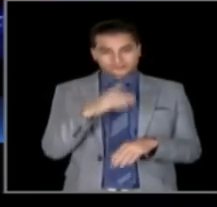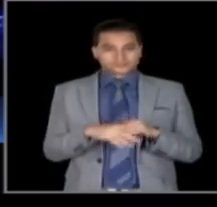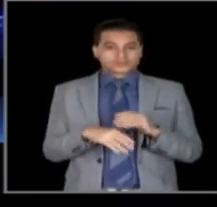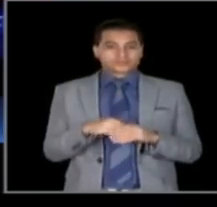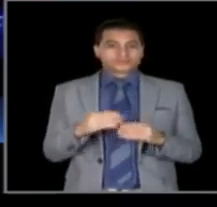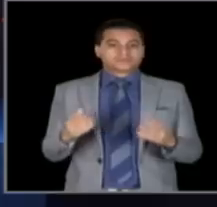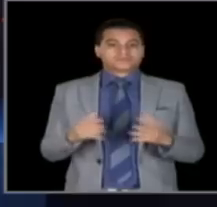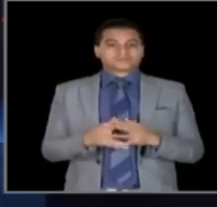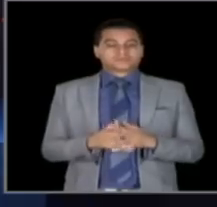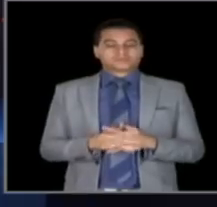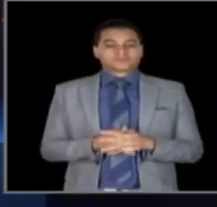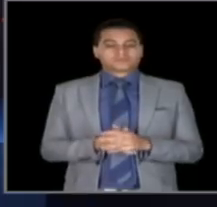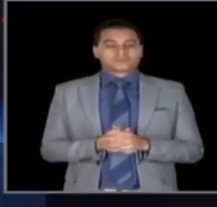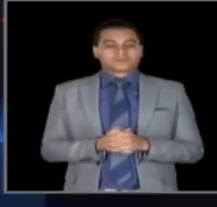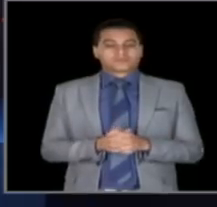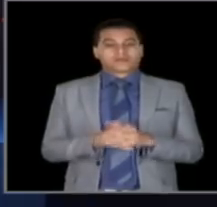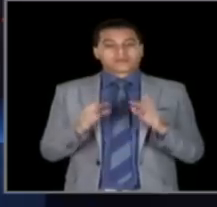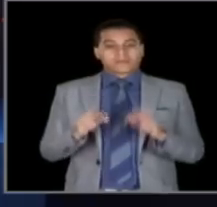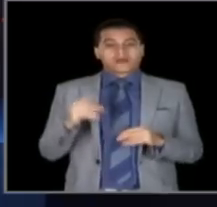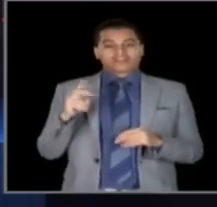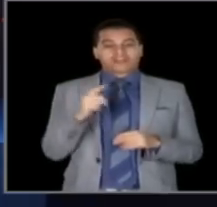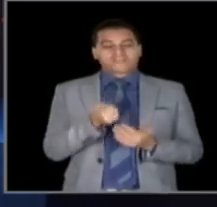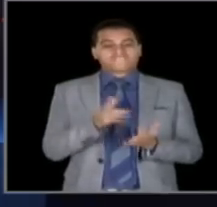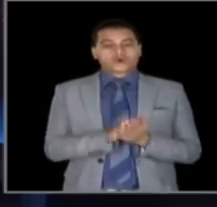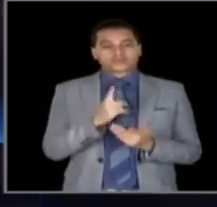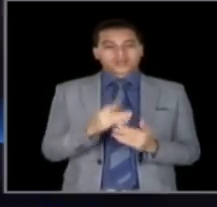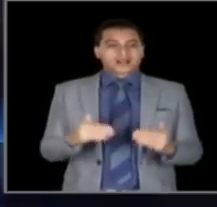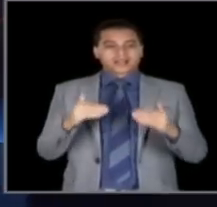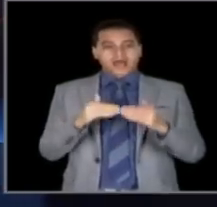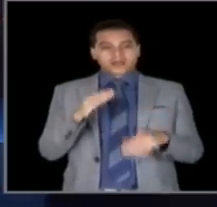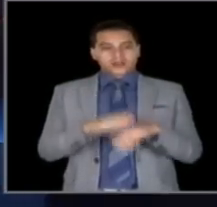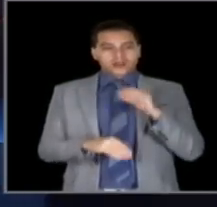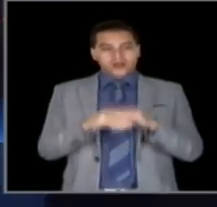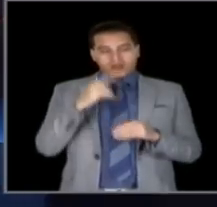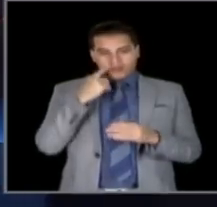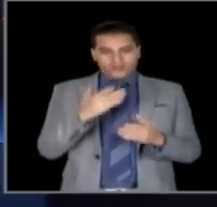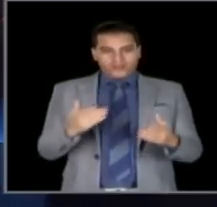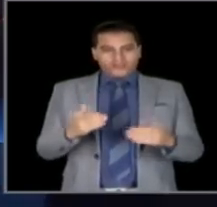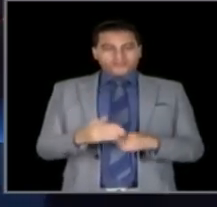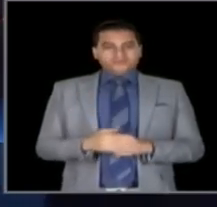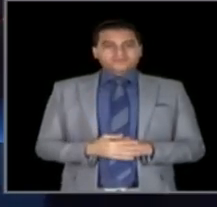ساهر وطه. طبعا يا طه فرصتك الوحيدة هي التعادل.